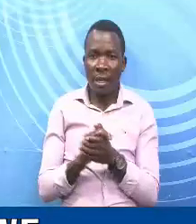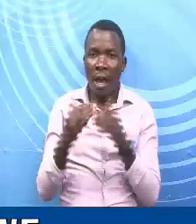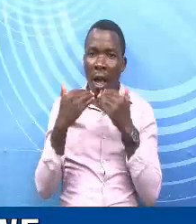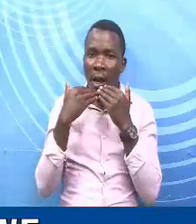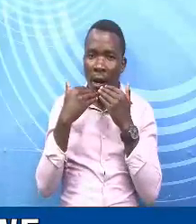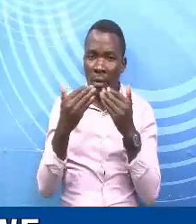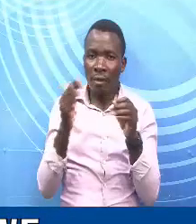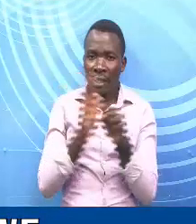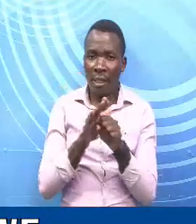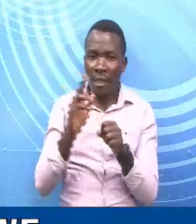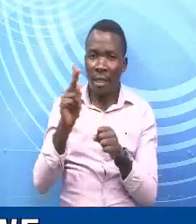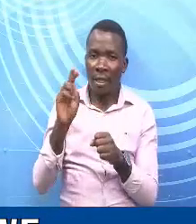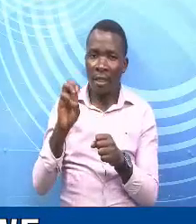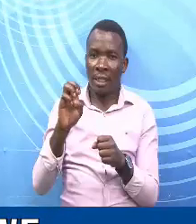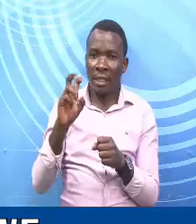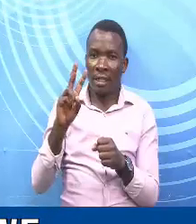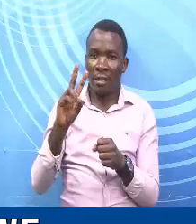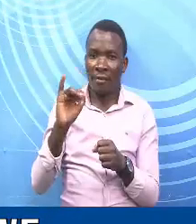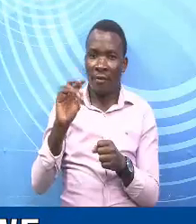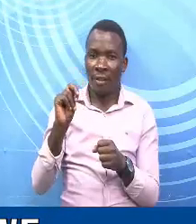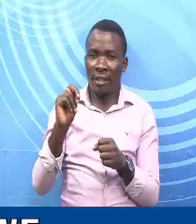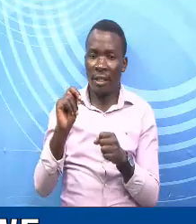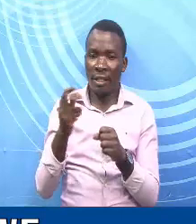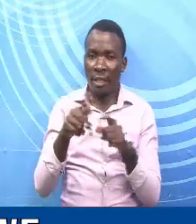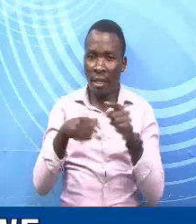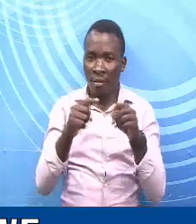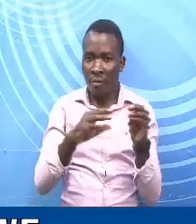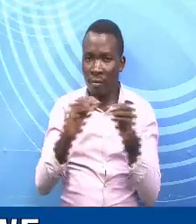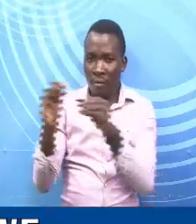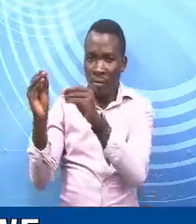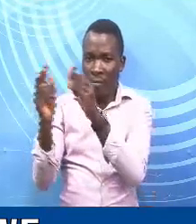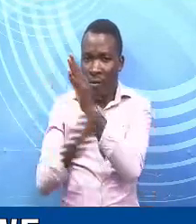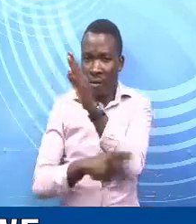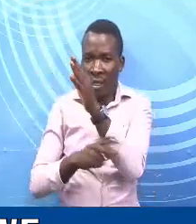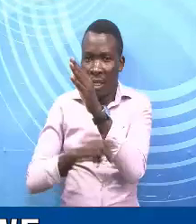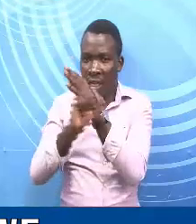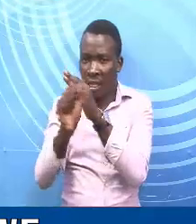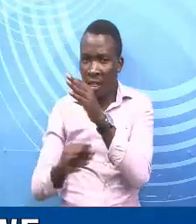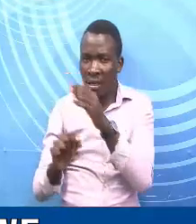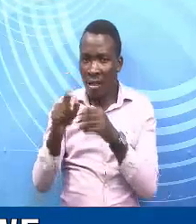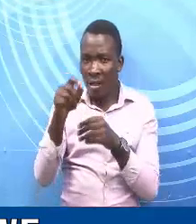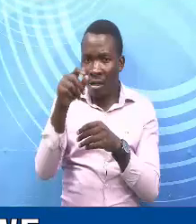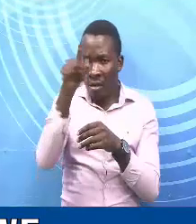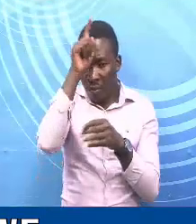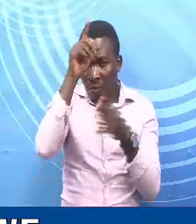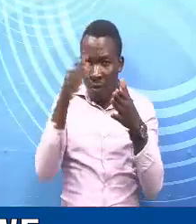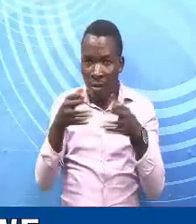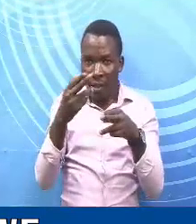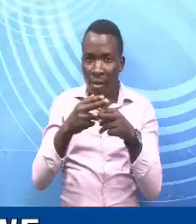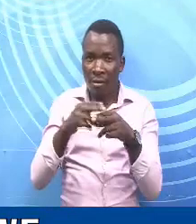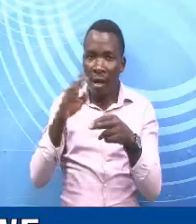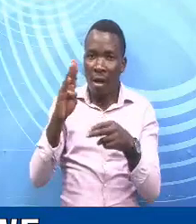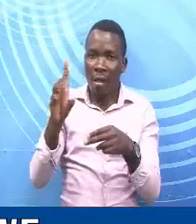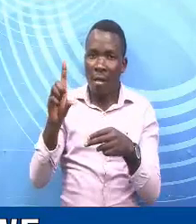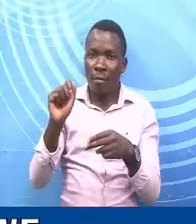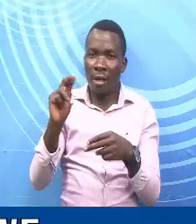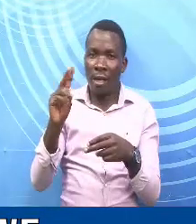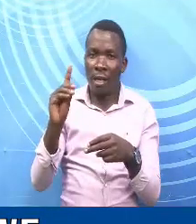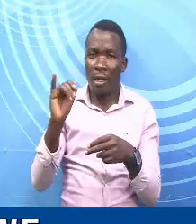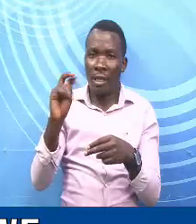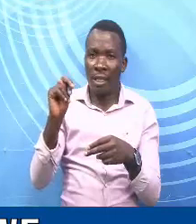Arakoze barusha impuhwe biho iki Kevin Christian. Reka twerekeze mu ntara y'Amajyepfo, aho umuturage witwa Mukarugagi Brandine utuye mu karere